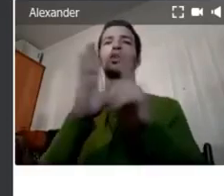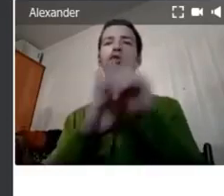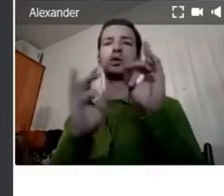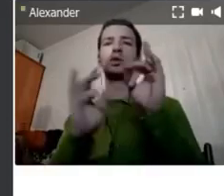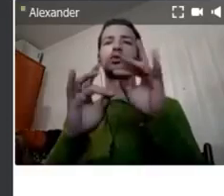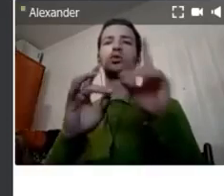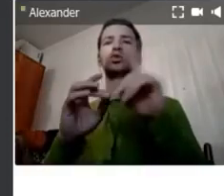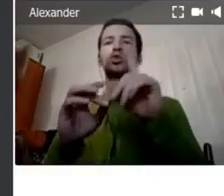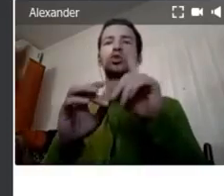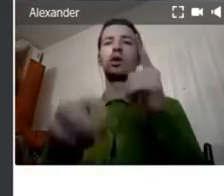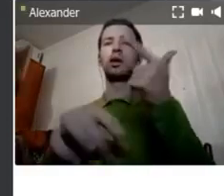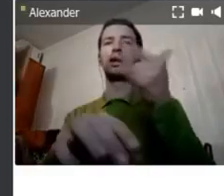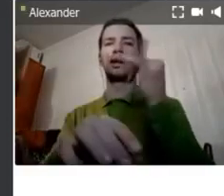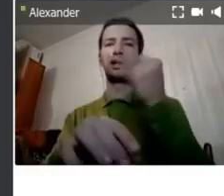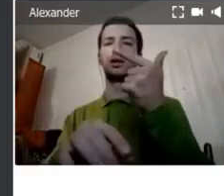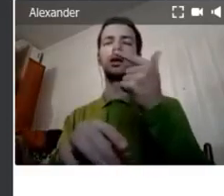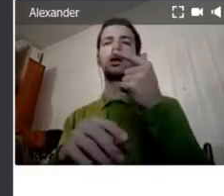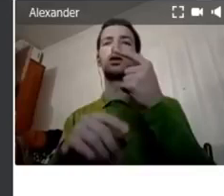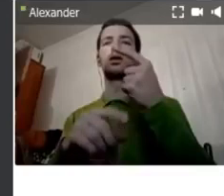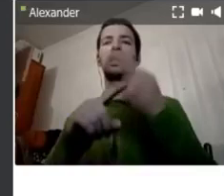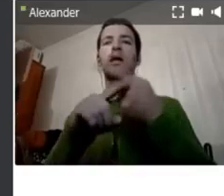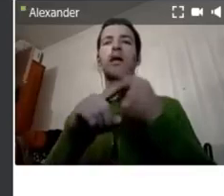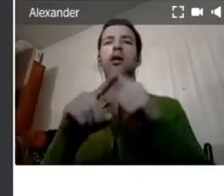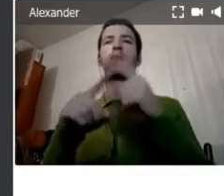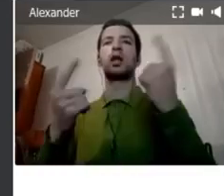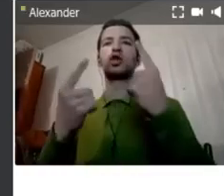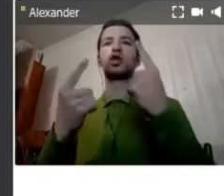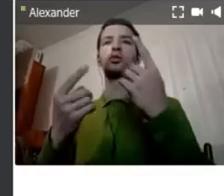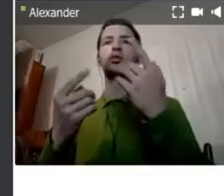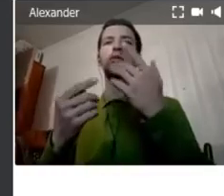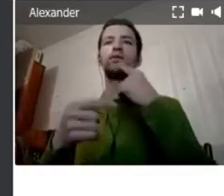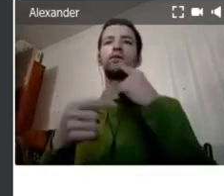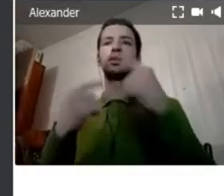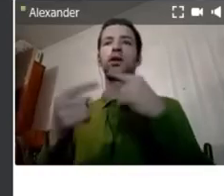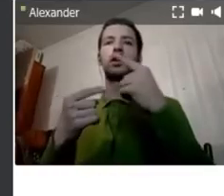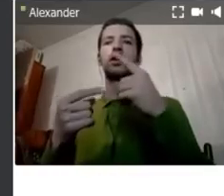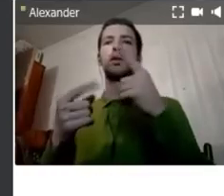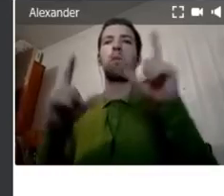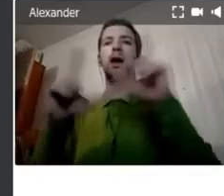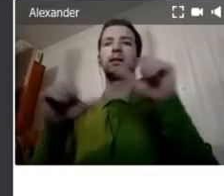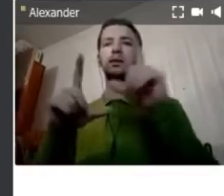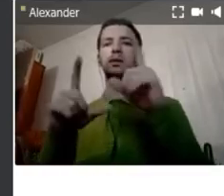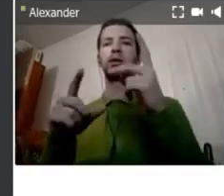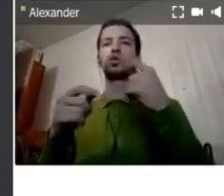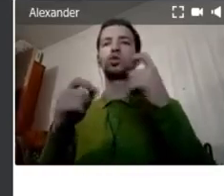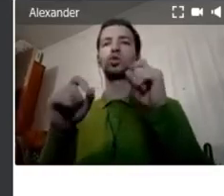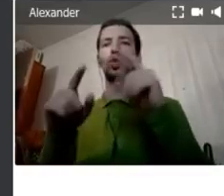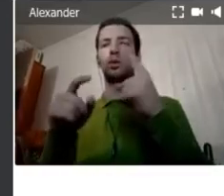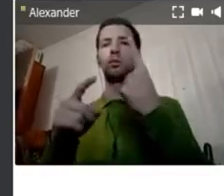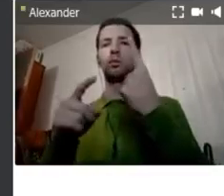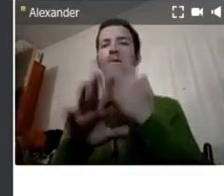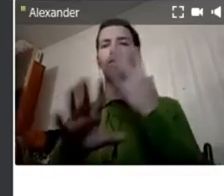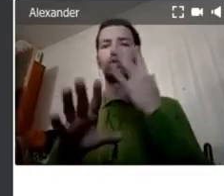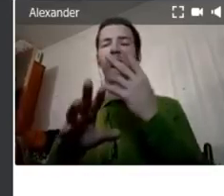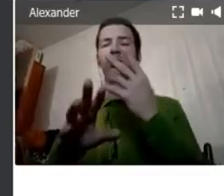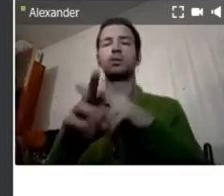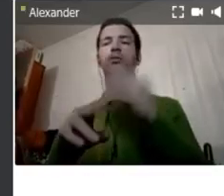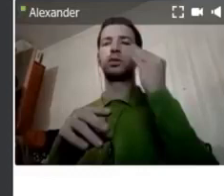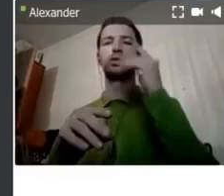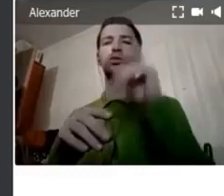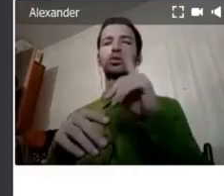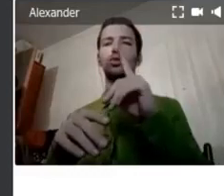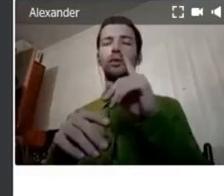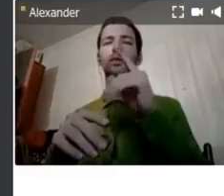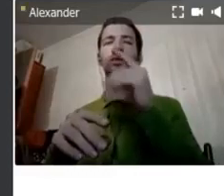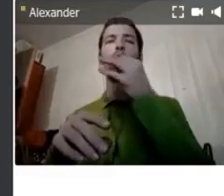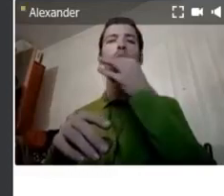сайт, положить в корзинку себе продукт, любой слиток от 1 до 100 грамм, и либо оставить его